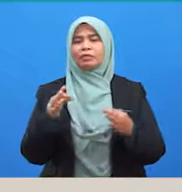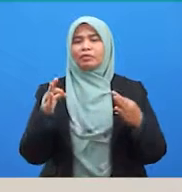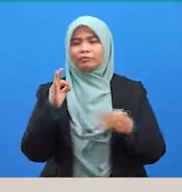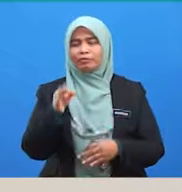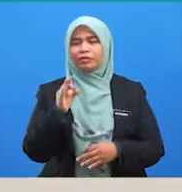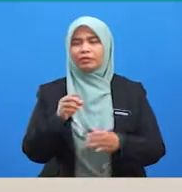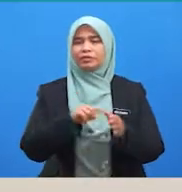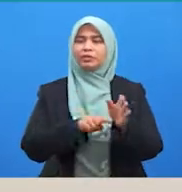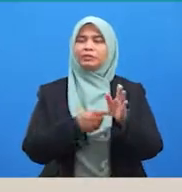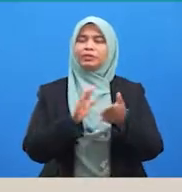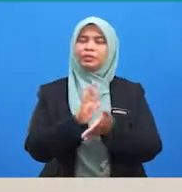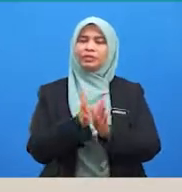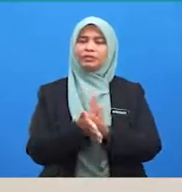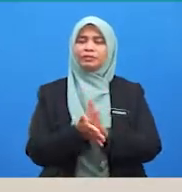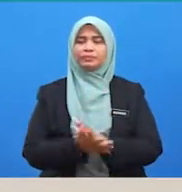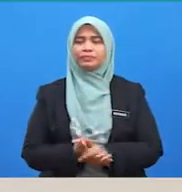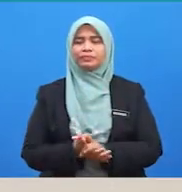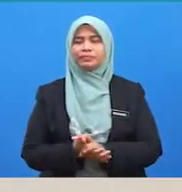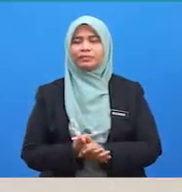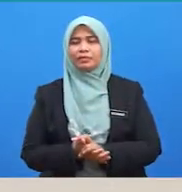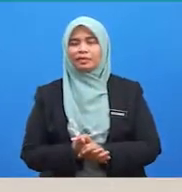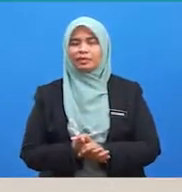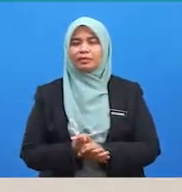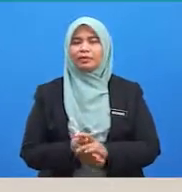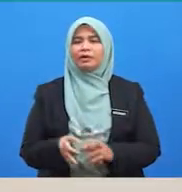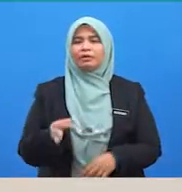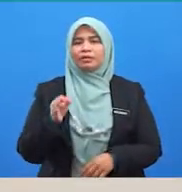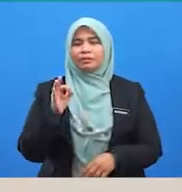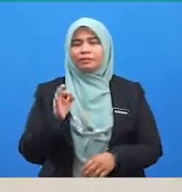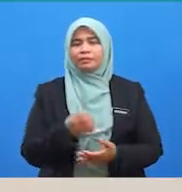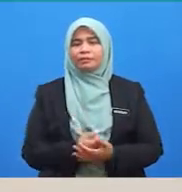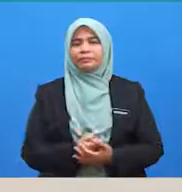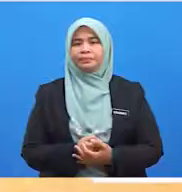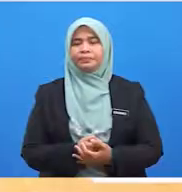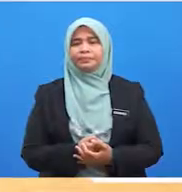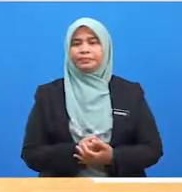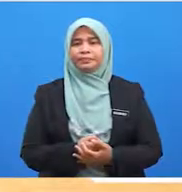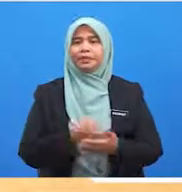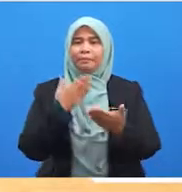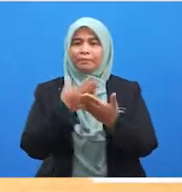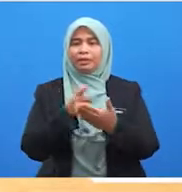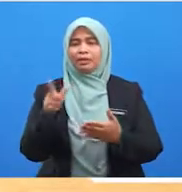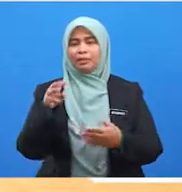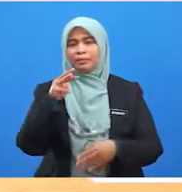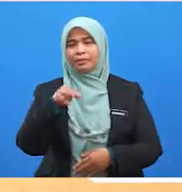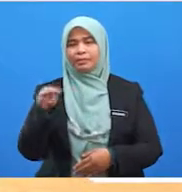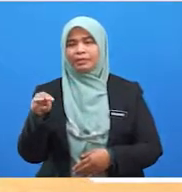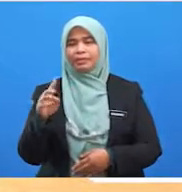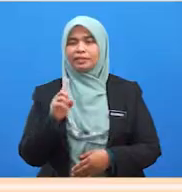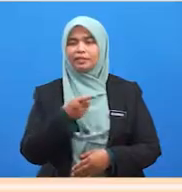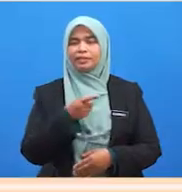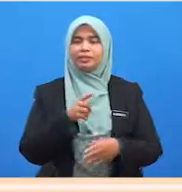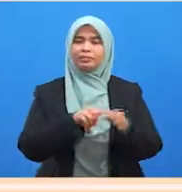dikaitkan dengan faktor fizikal yang membawa maksud faktor semula jadi. Baiklah murid-murid,